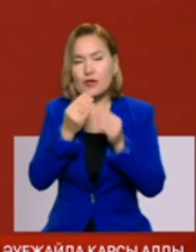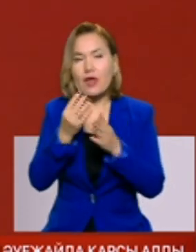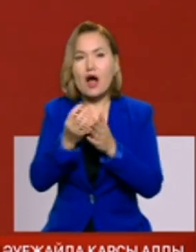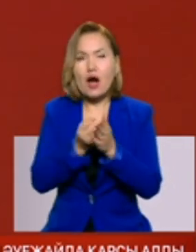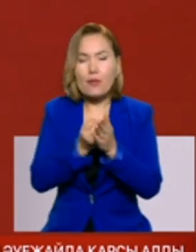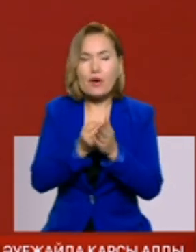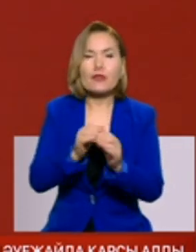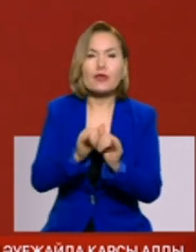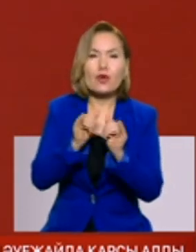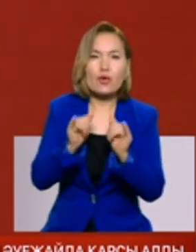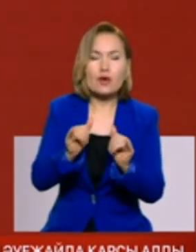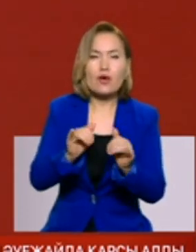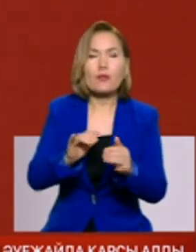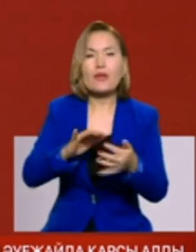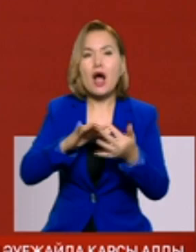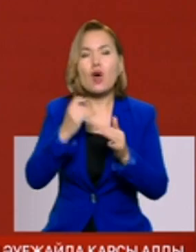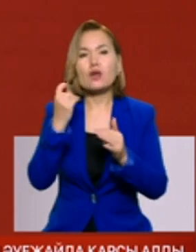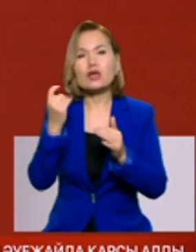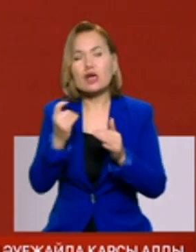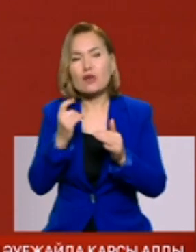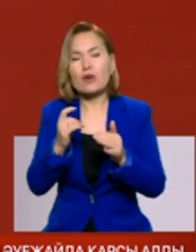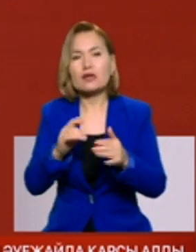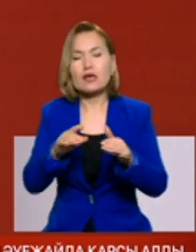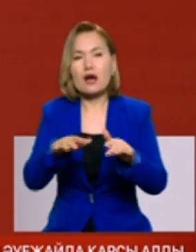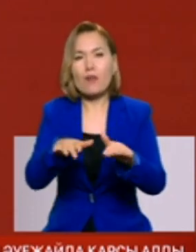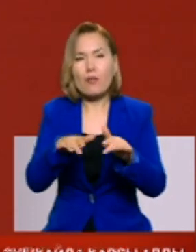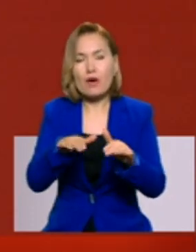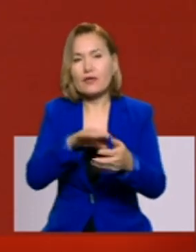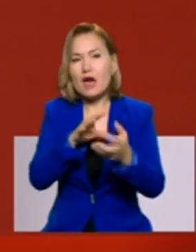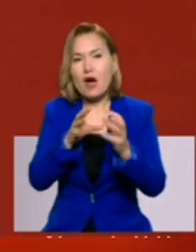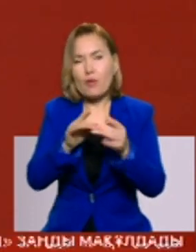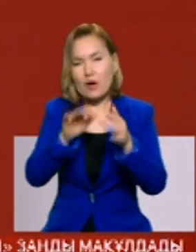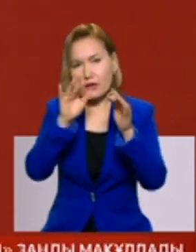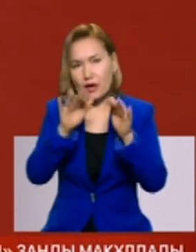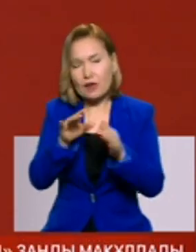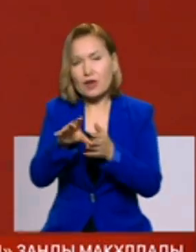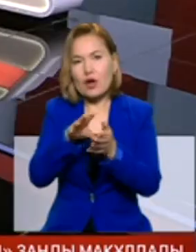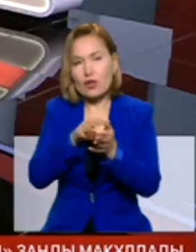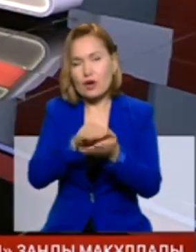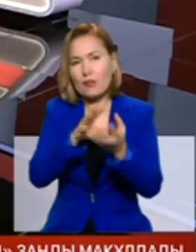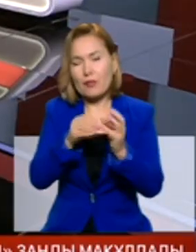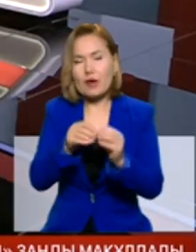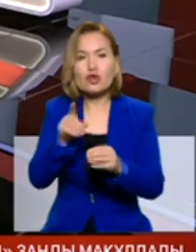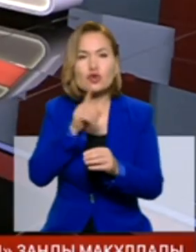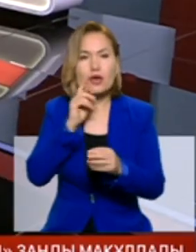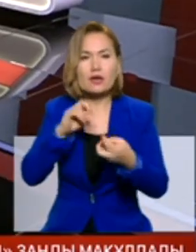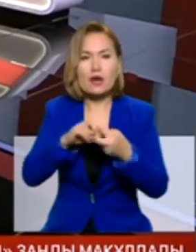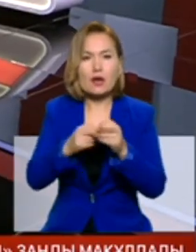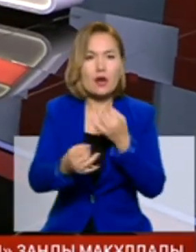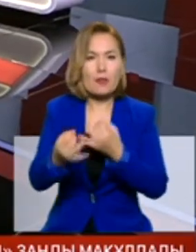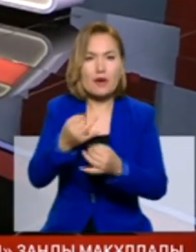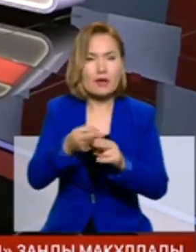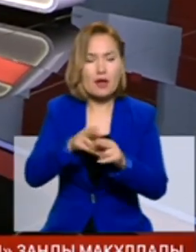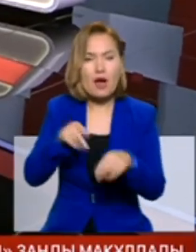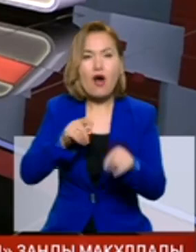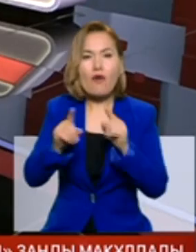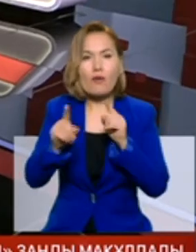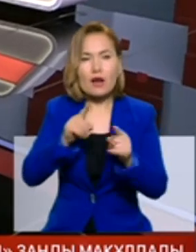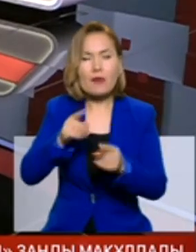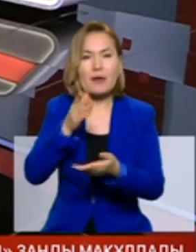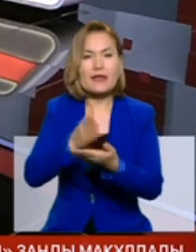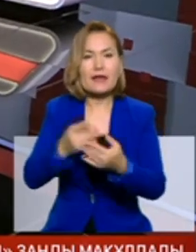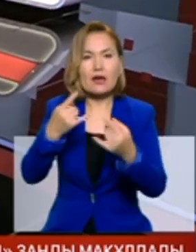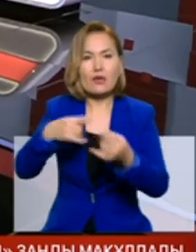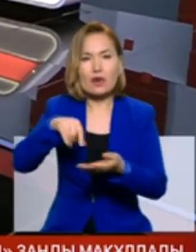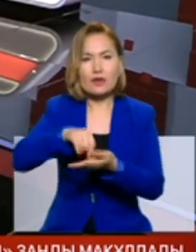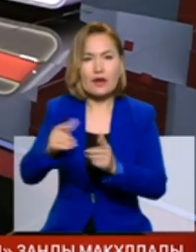шаруашылығын саңдық жүйеге көшіру, осы салаға жастарды тарту мәселелері қаралады. Аймақтағы тілшіміз Дәуренбек сол форумнан тікелей қосылуға